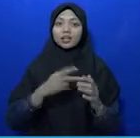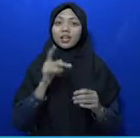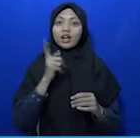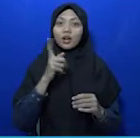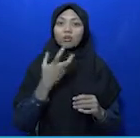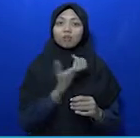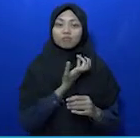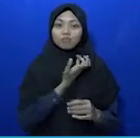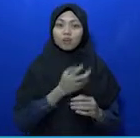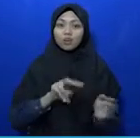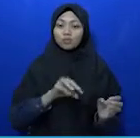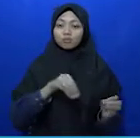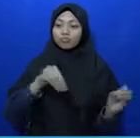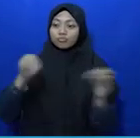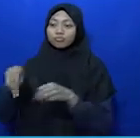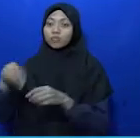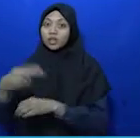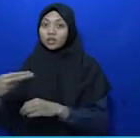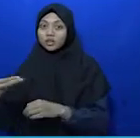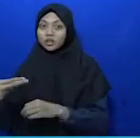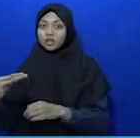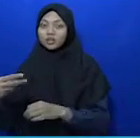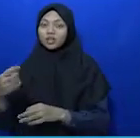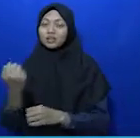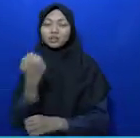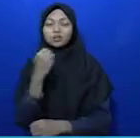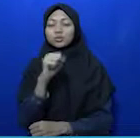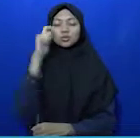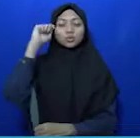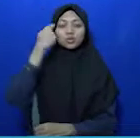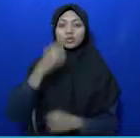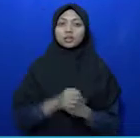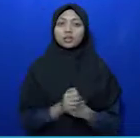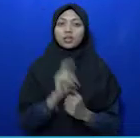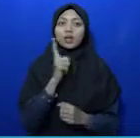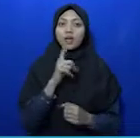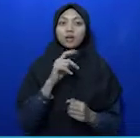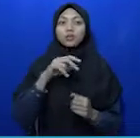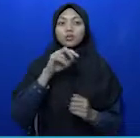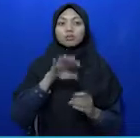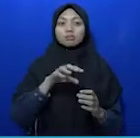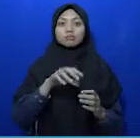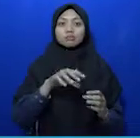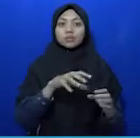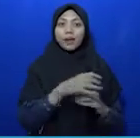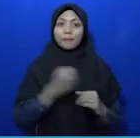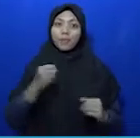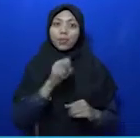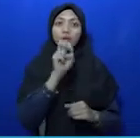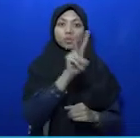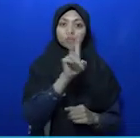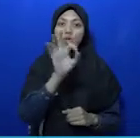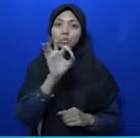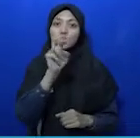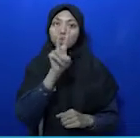yang kedua, ada yang mengatakan kenapa nggak ditunggu tahun 2021, toh tinggal berapa tahun di situ. Nah, awalnya saya juga